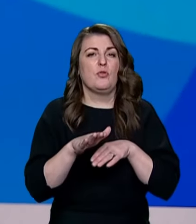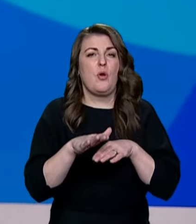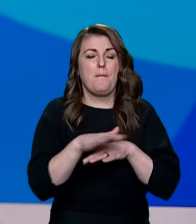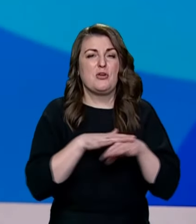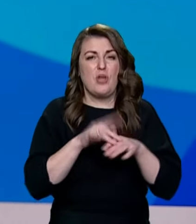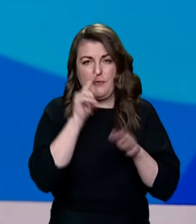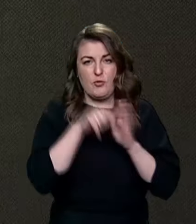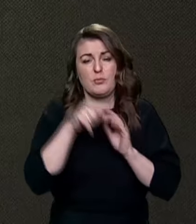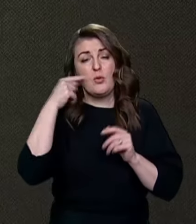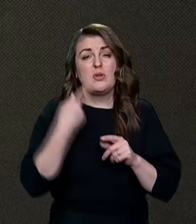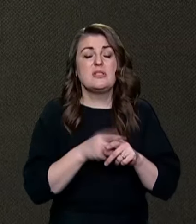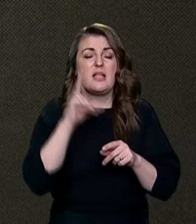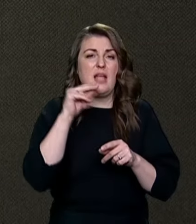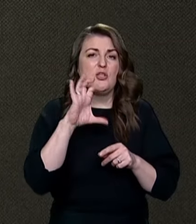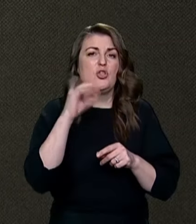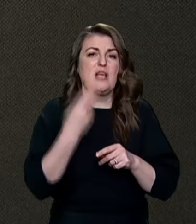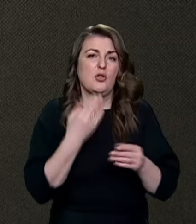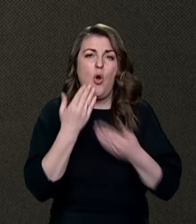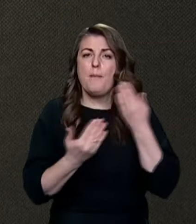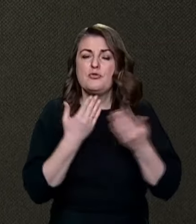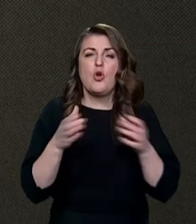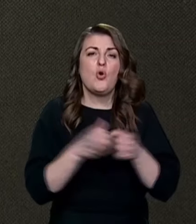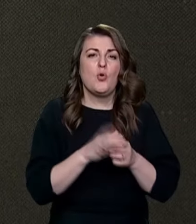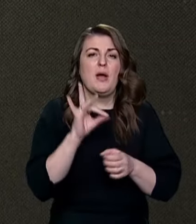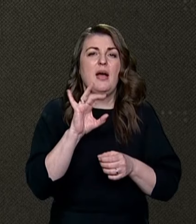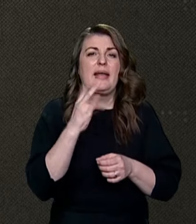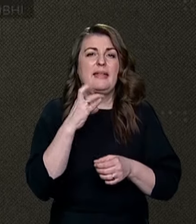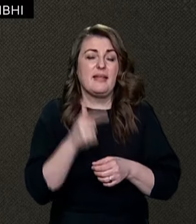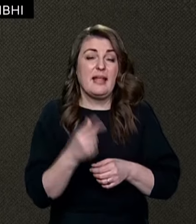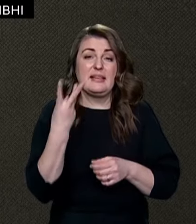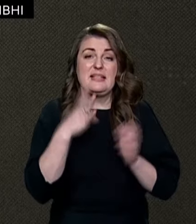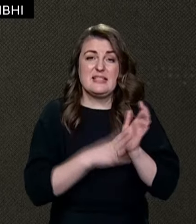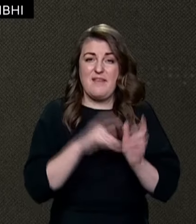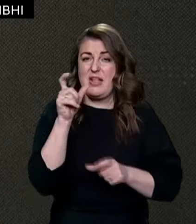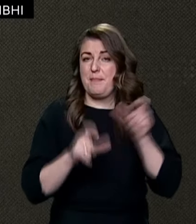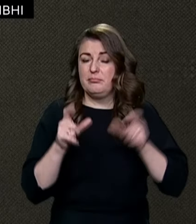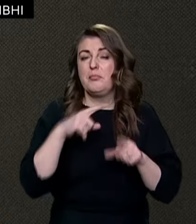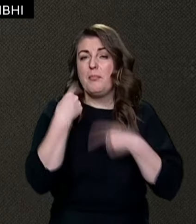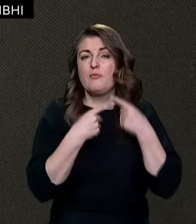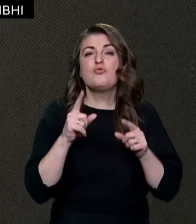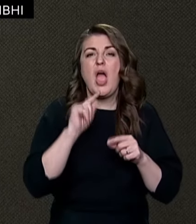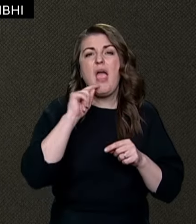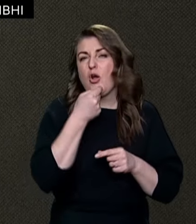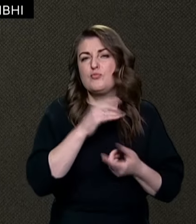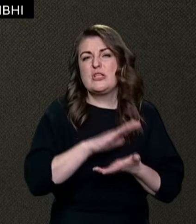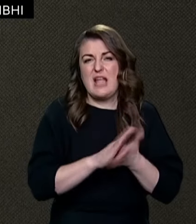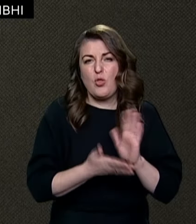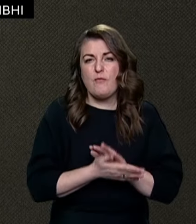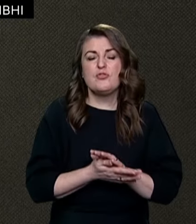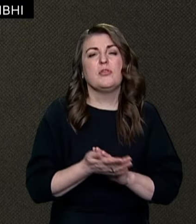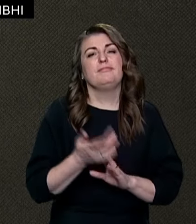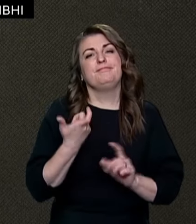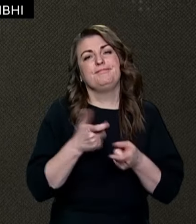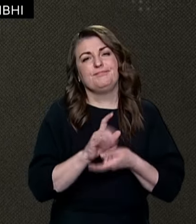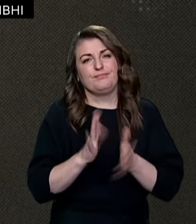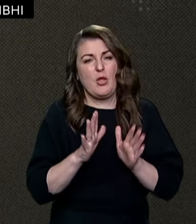вторгнення Росії. Це дані соціологічного опитування групи «Рейтинг». 39 респондентів повідомили, що економічне становище